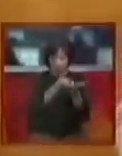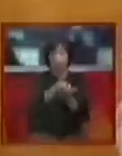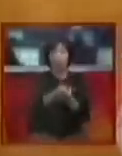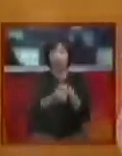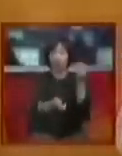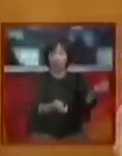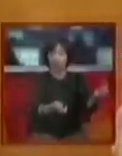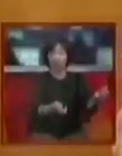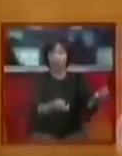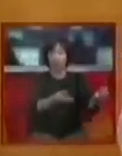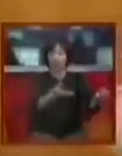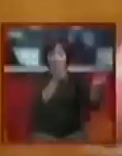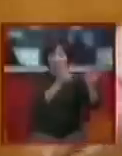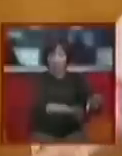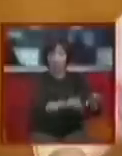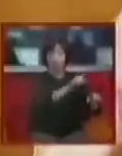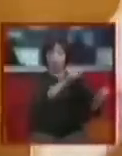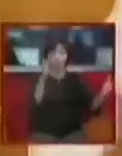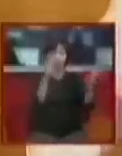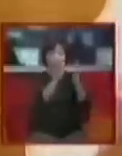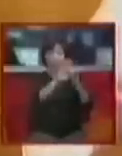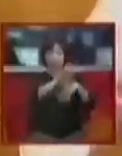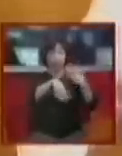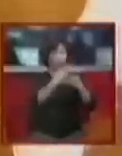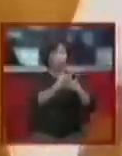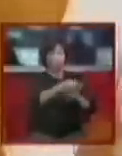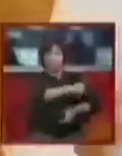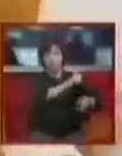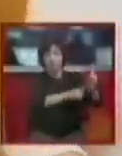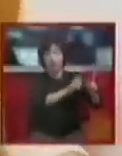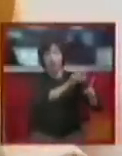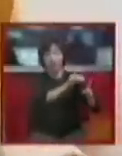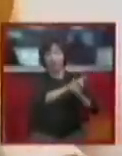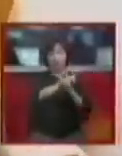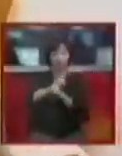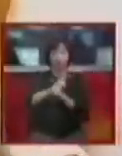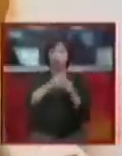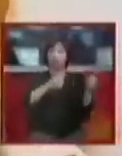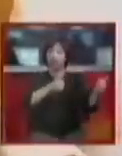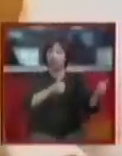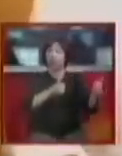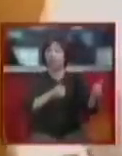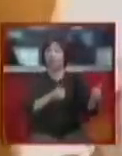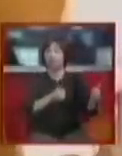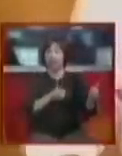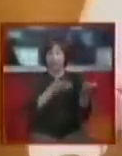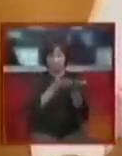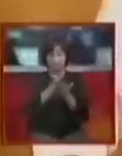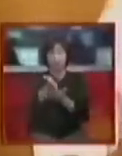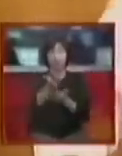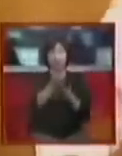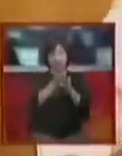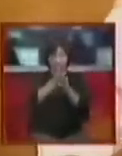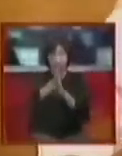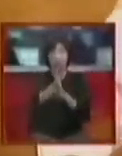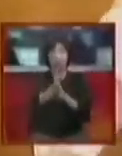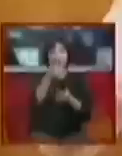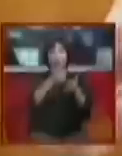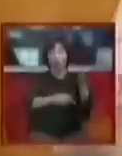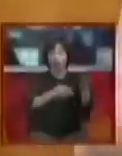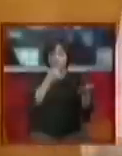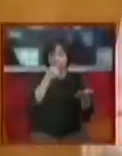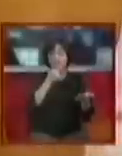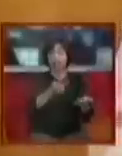Katarungan na bigyan siya ng pagkakataong harapin ng mga akusasyon at ipagtanggol ang kanyang sarili. Katarungan ang nasaksihan